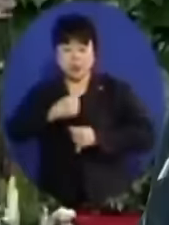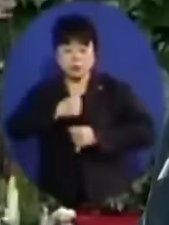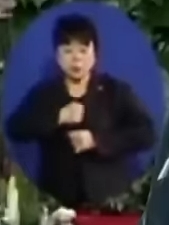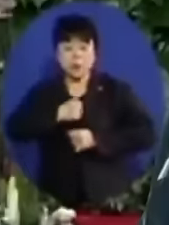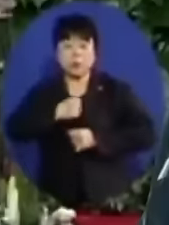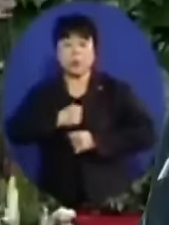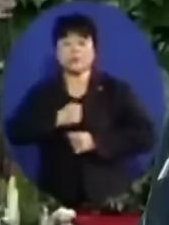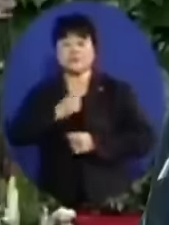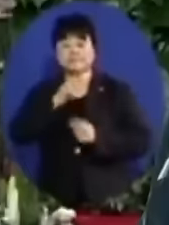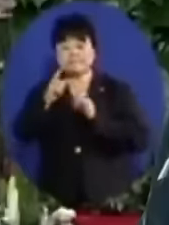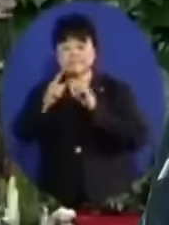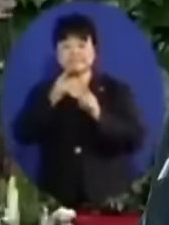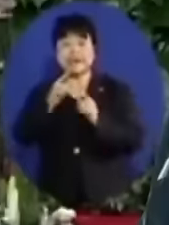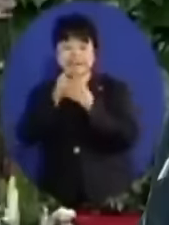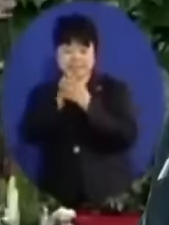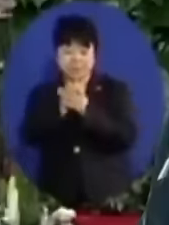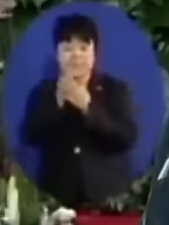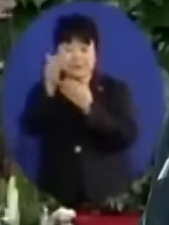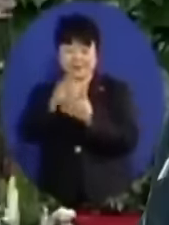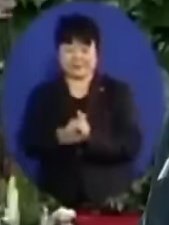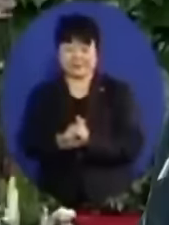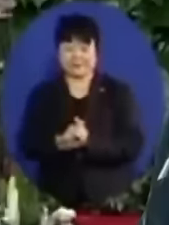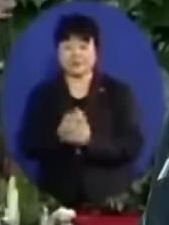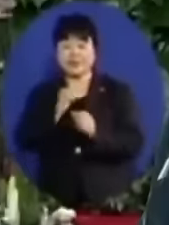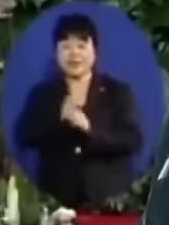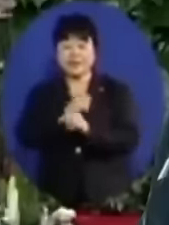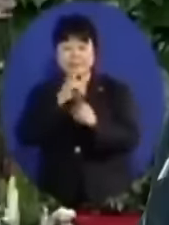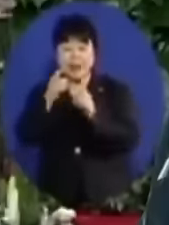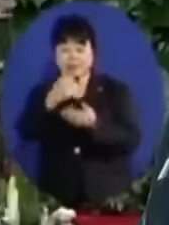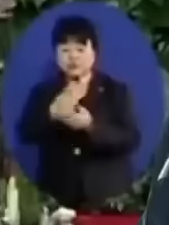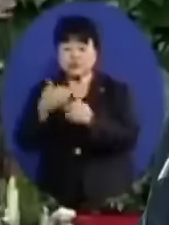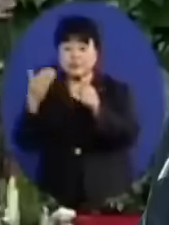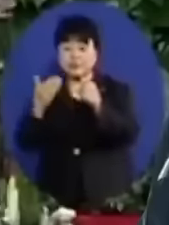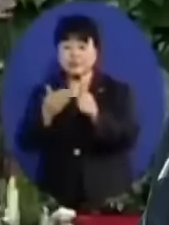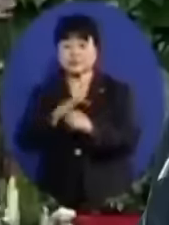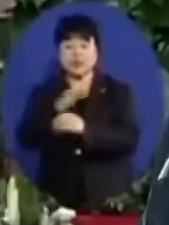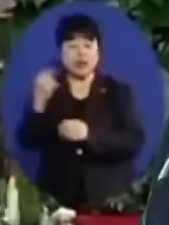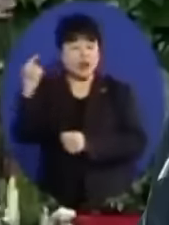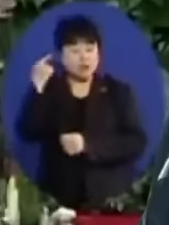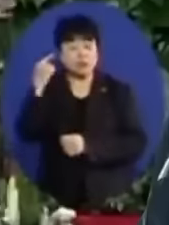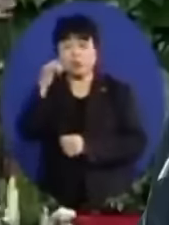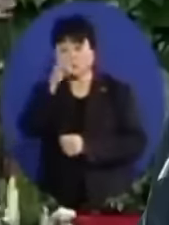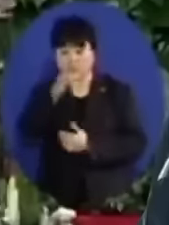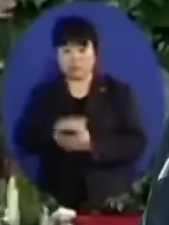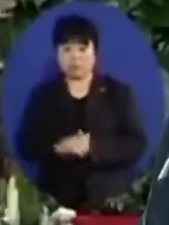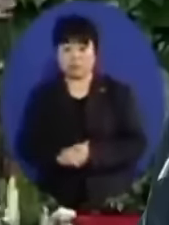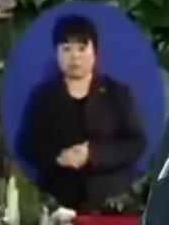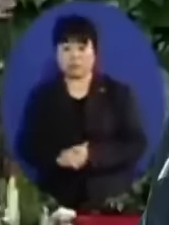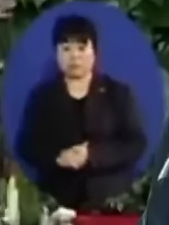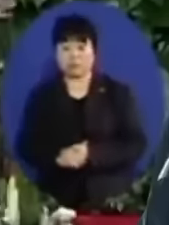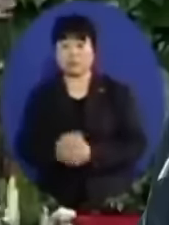조심해서 말씀을 해야 되는 것입니다. 왜냐하면 우리가 하는 말을 주님께서는 다 듣고 계시기 때문인 것입니다.